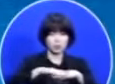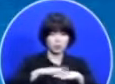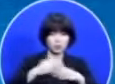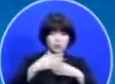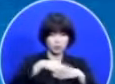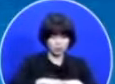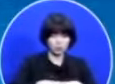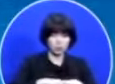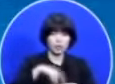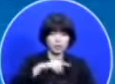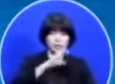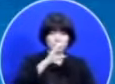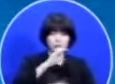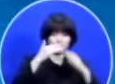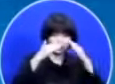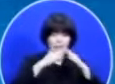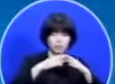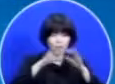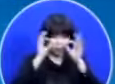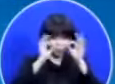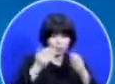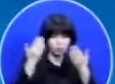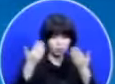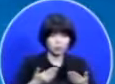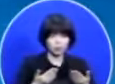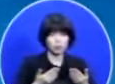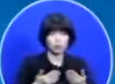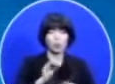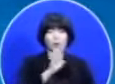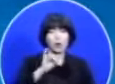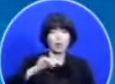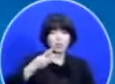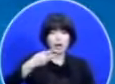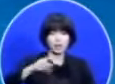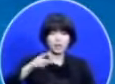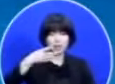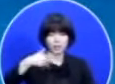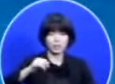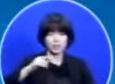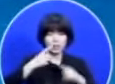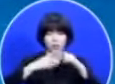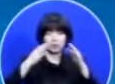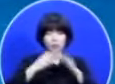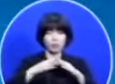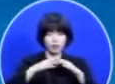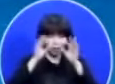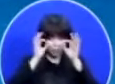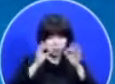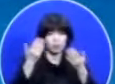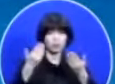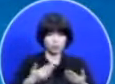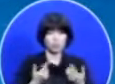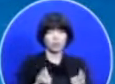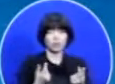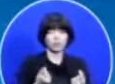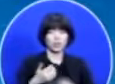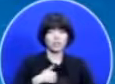그 성당 들을 보여주시고 그리고 발 대제 교회를 보여주시는 것 같았어요 그래 쓰면서 저에게